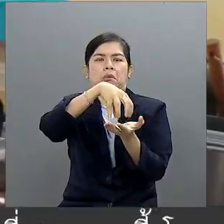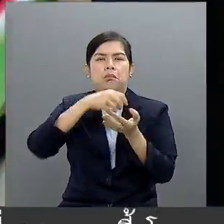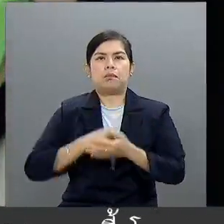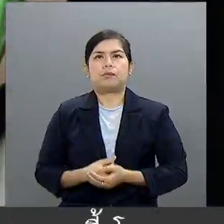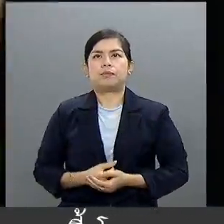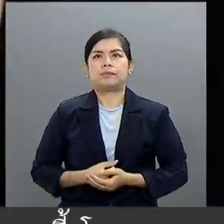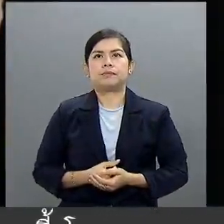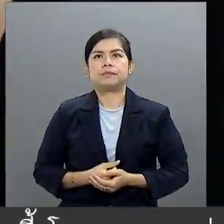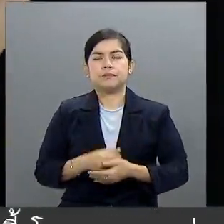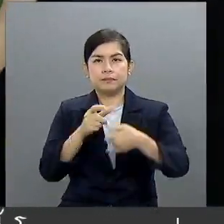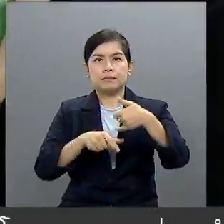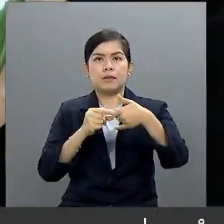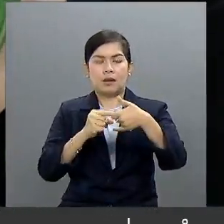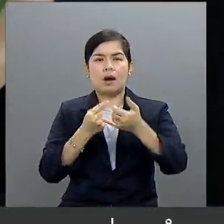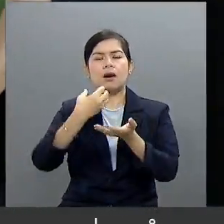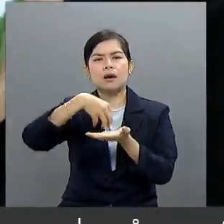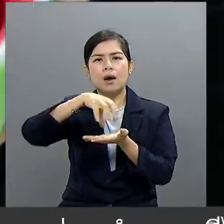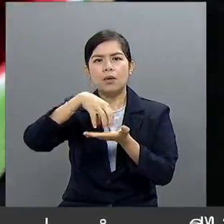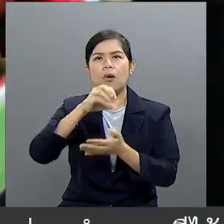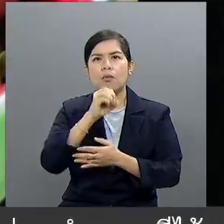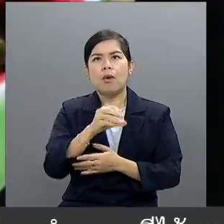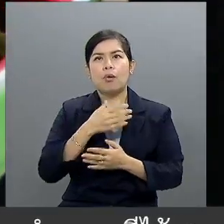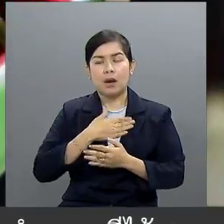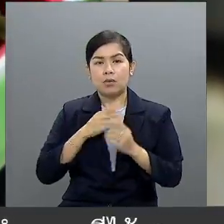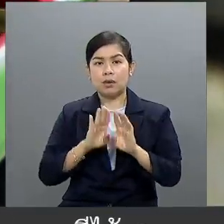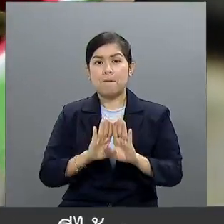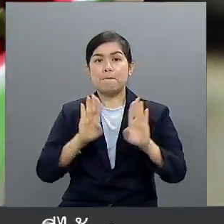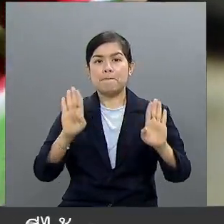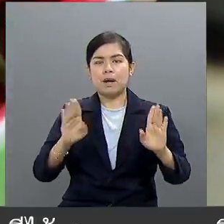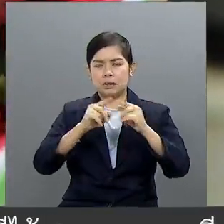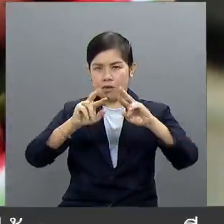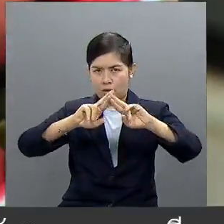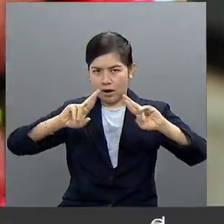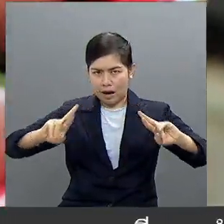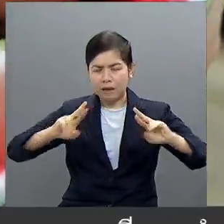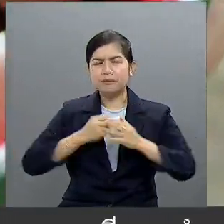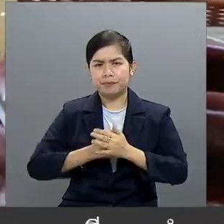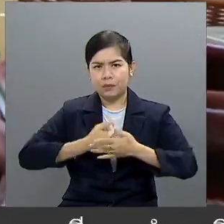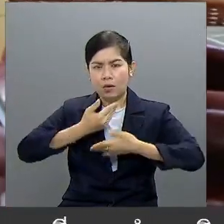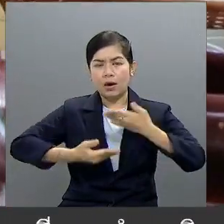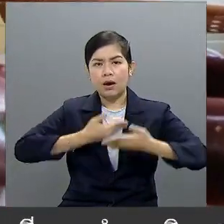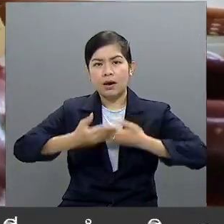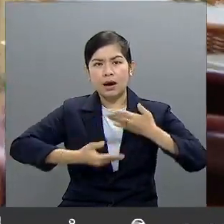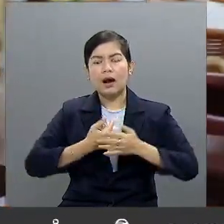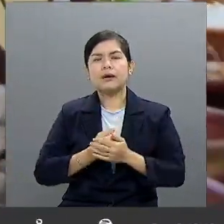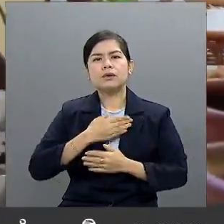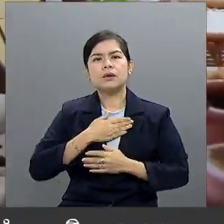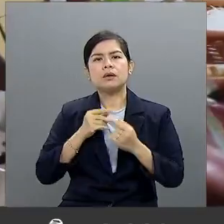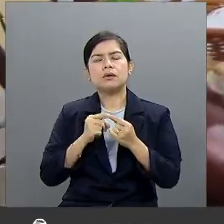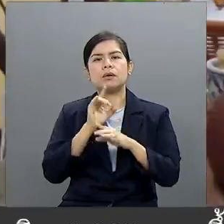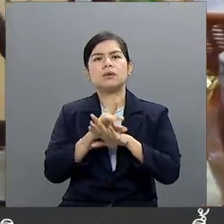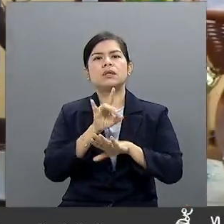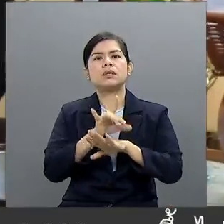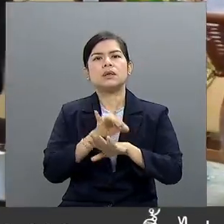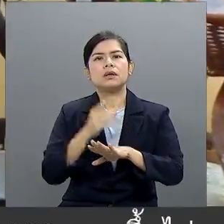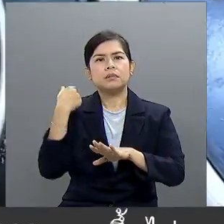การดาก็เล่าถึงที่มาของการเปิดร้านก๋วยเตี๋ยวนี้ให้ทีมงานฟังนะครับว่าบอกว่าแต่ละวันเนี่ย ก็จะอยู่แต่กับโซเชียลมีเดียครับเพื่อคลายความเหงา